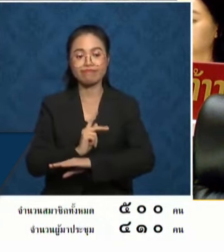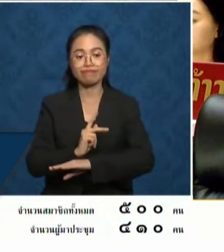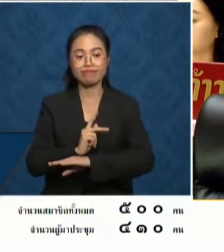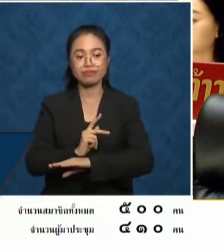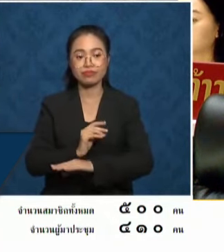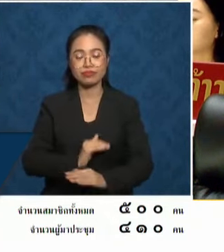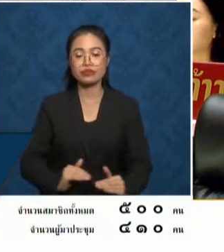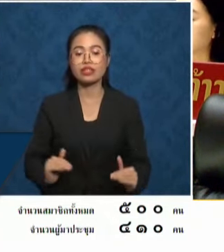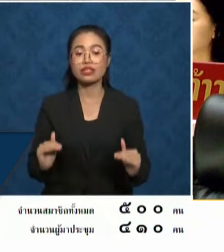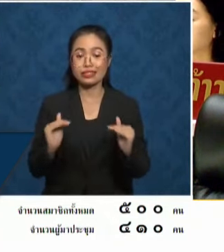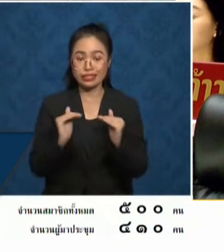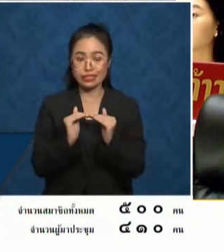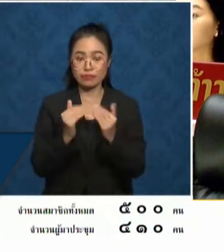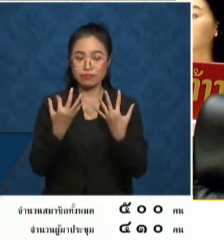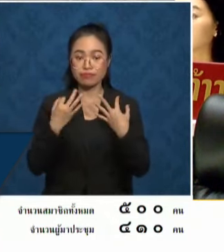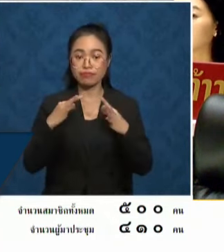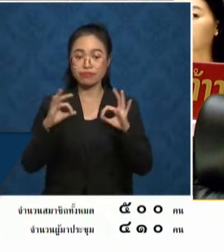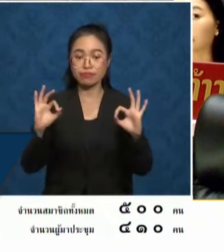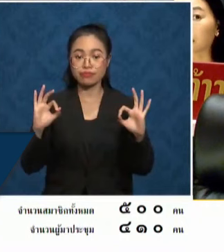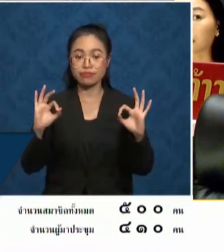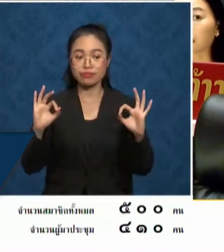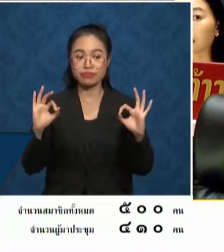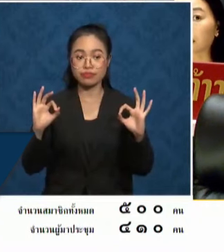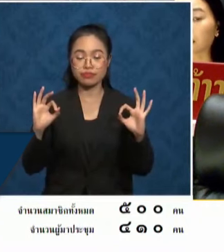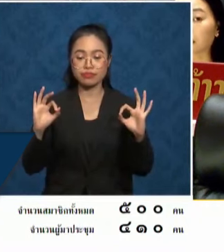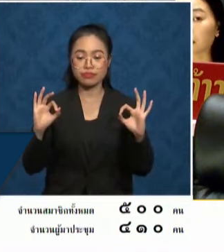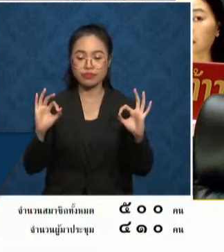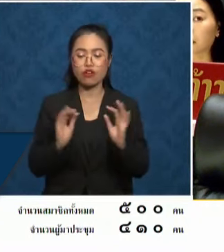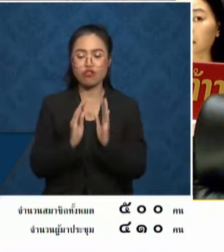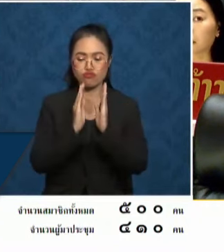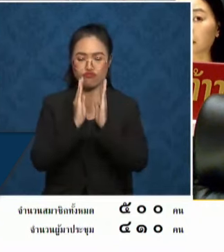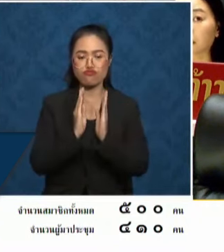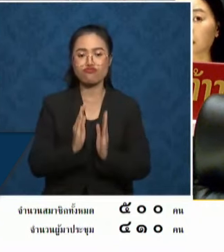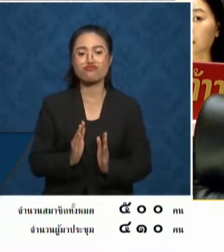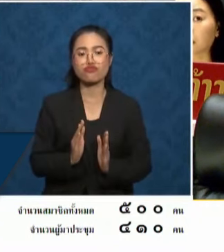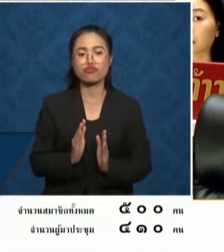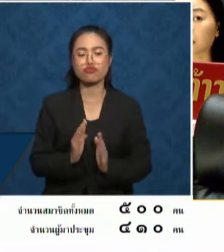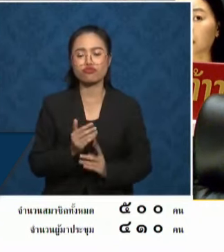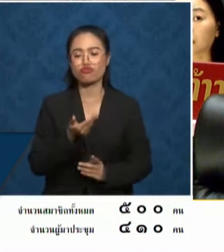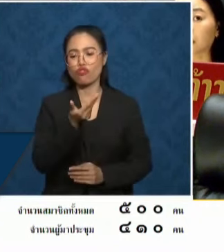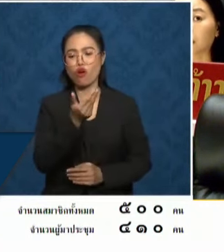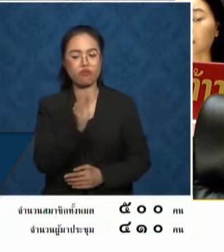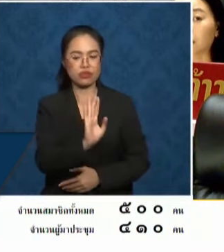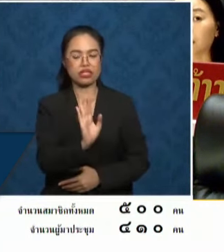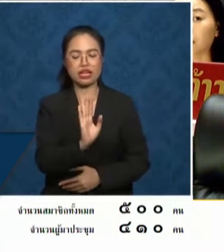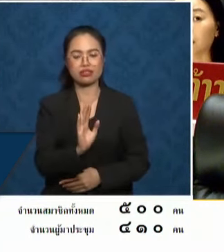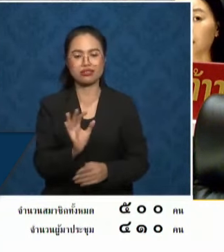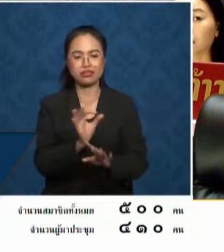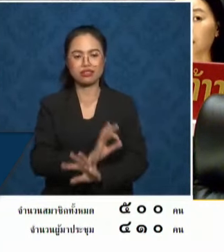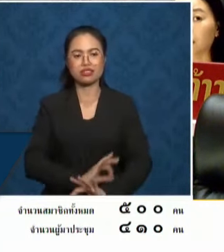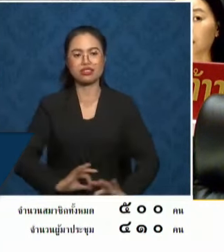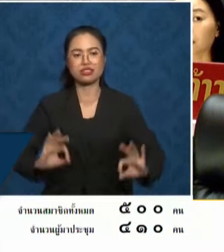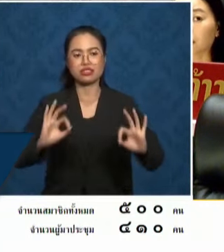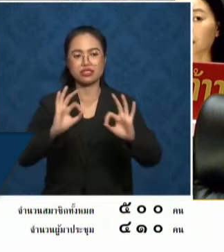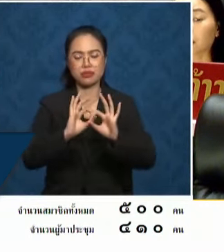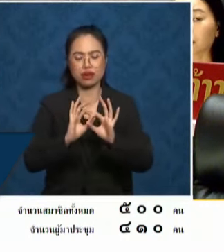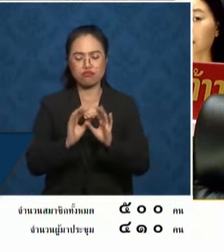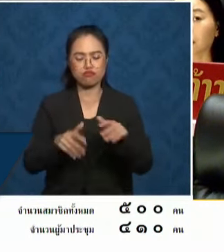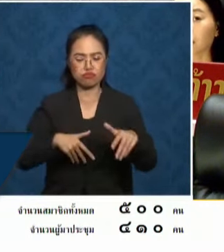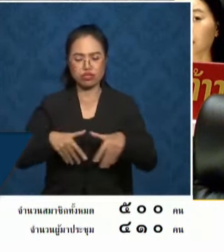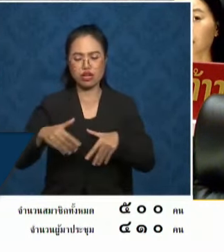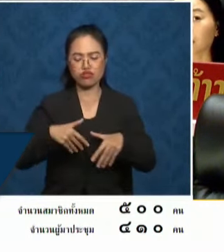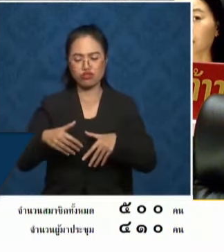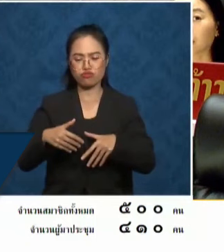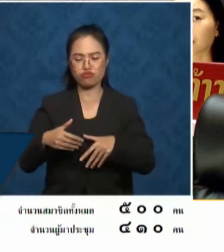สิทธิและเสรีภาพไม่เคยได้มาด้วยการร้องขอนะคะแต่ได้มาจากการต่อสู้ของประชา